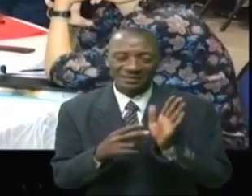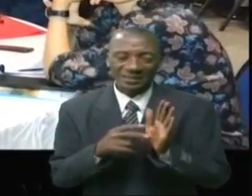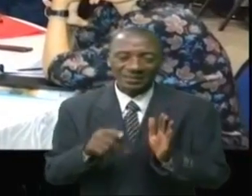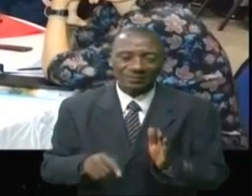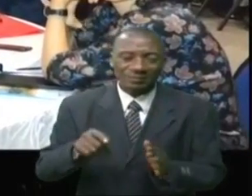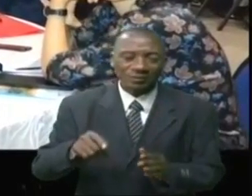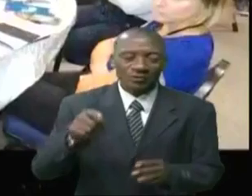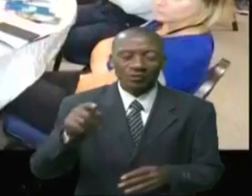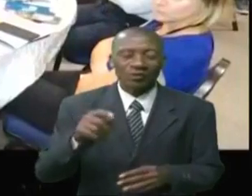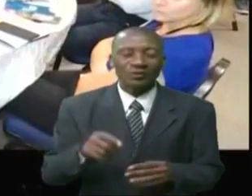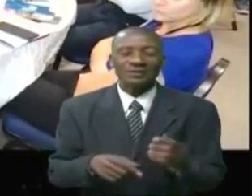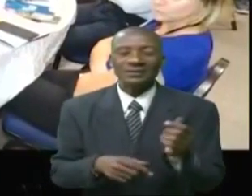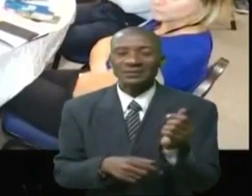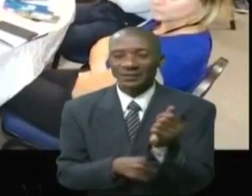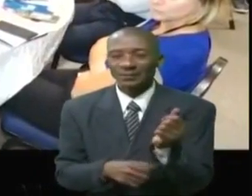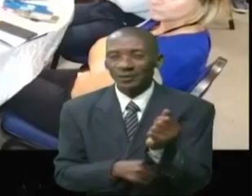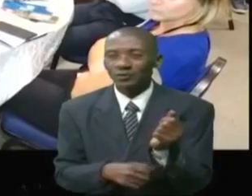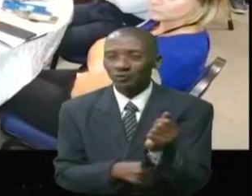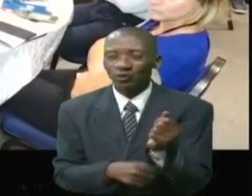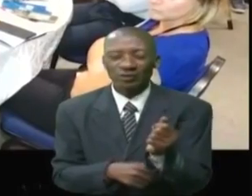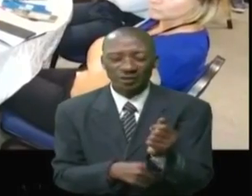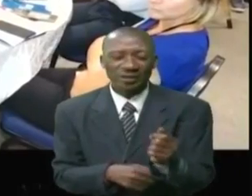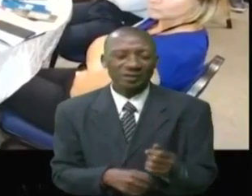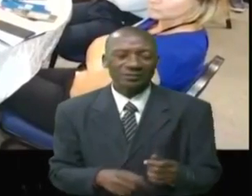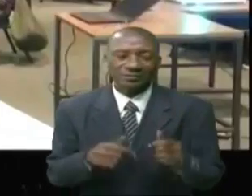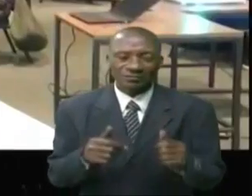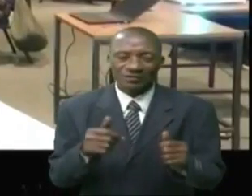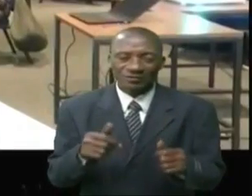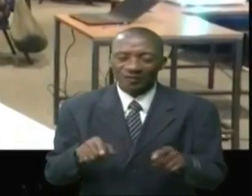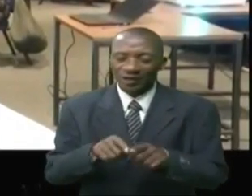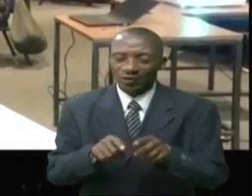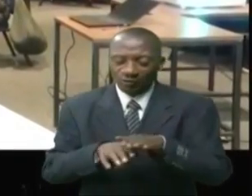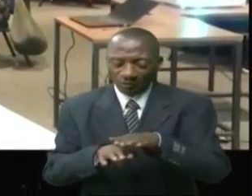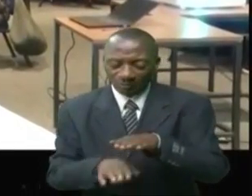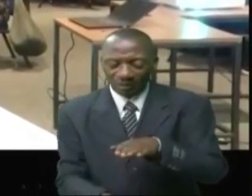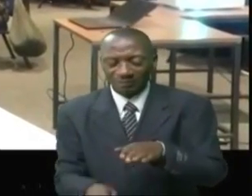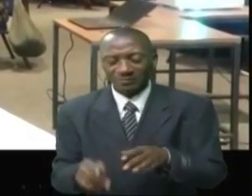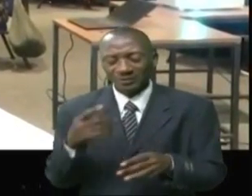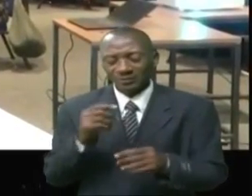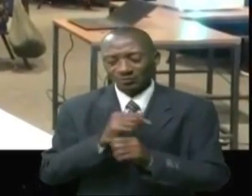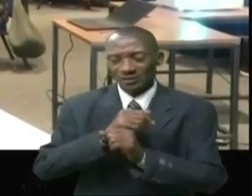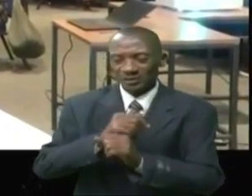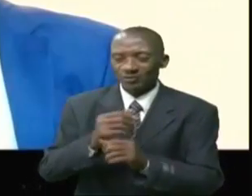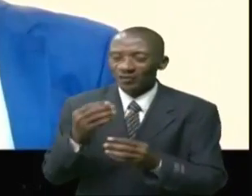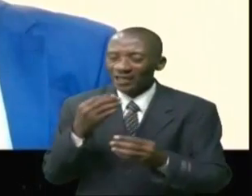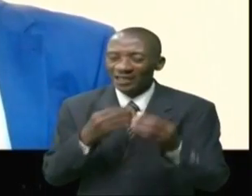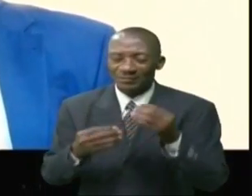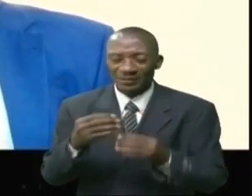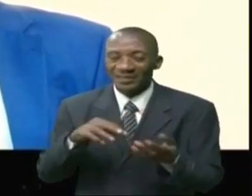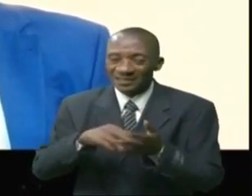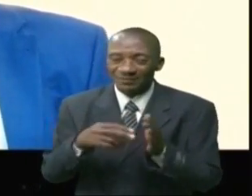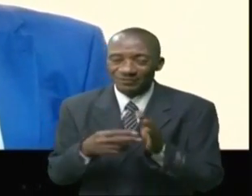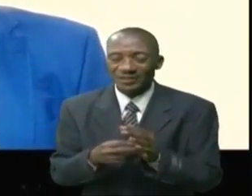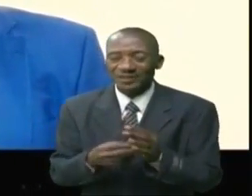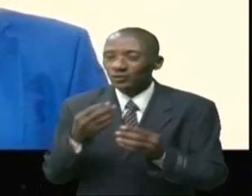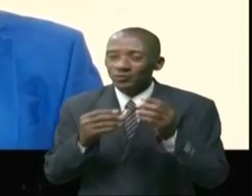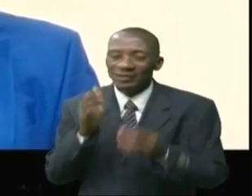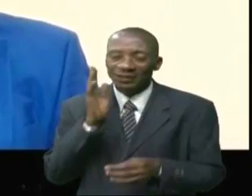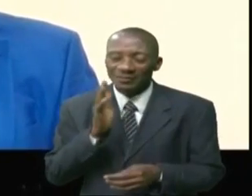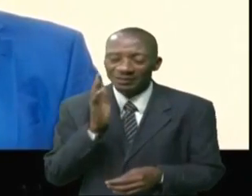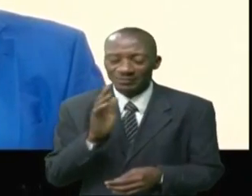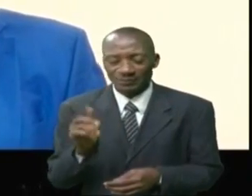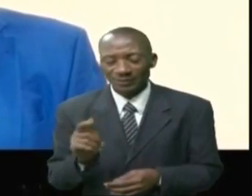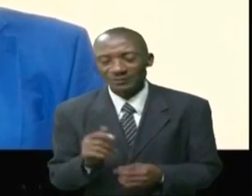encore confrontées à l'insécurité alimentaire en RDC. Les raisons sont évoquées dans ce rapport présenté par des experts au cours